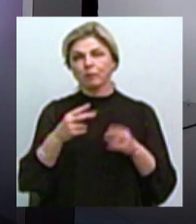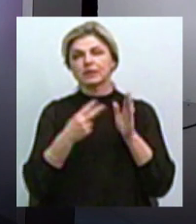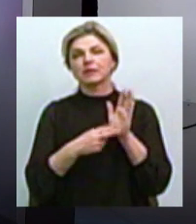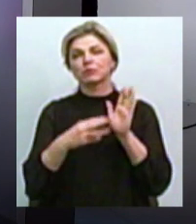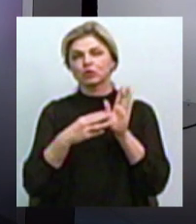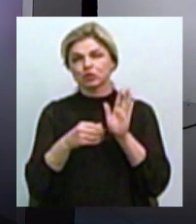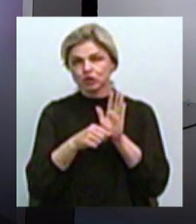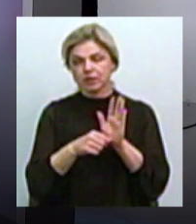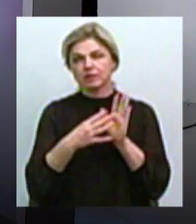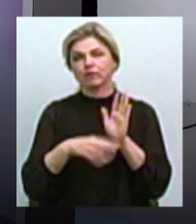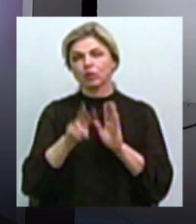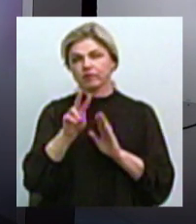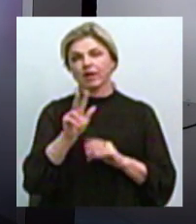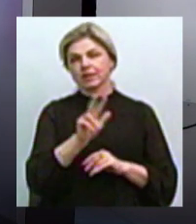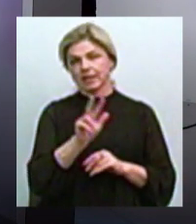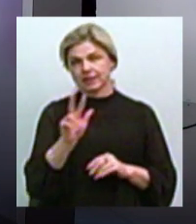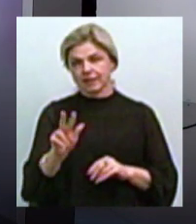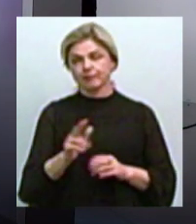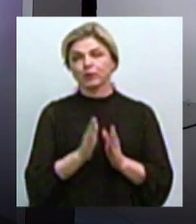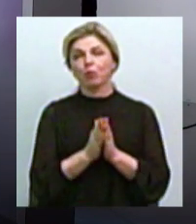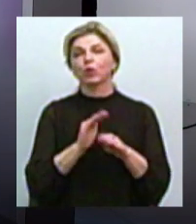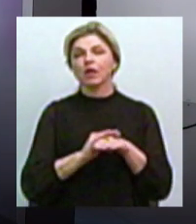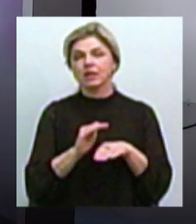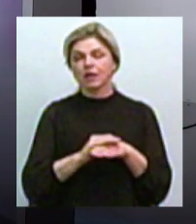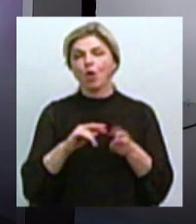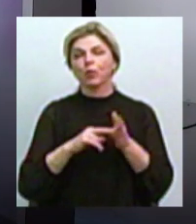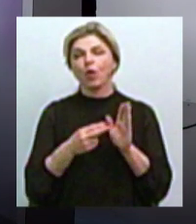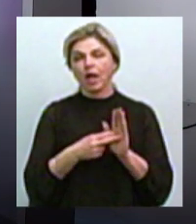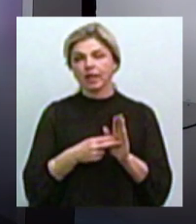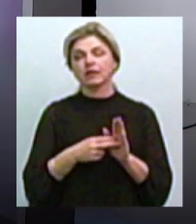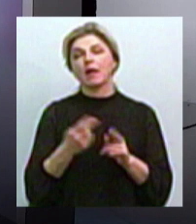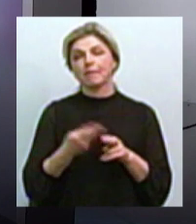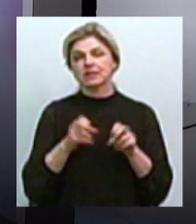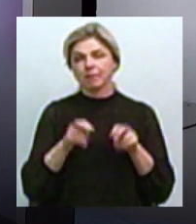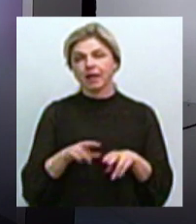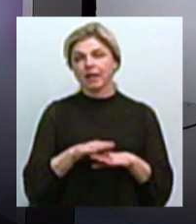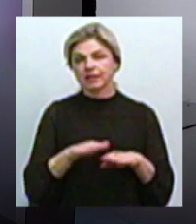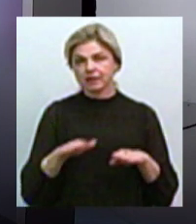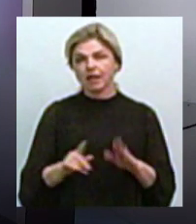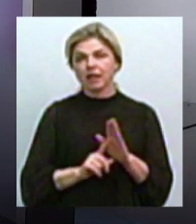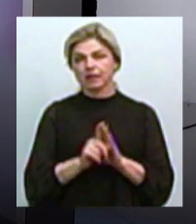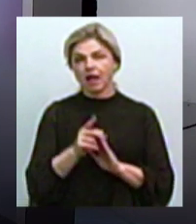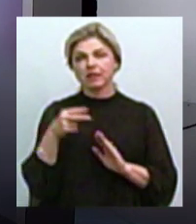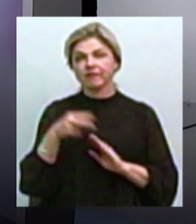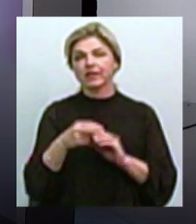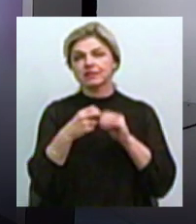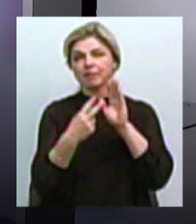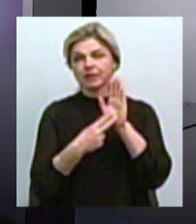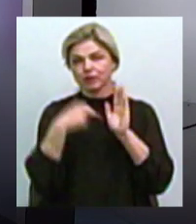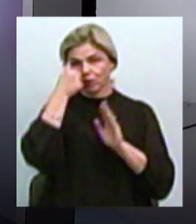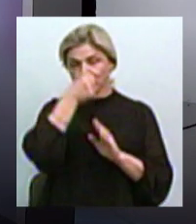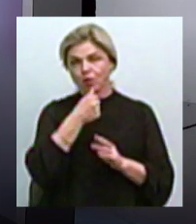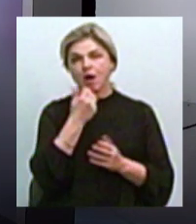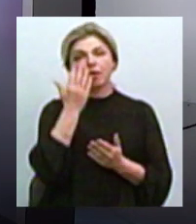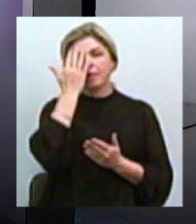76 92 33. Тетяна, будь ласка, проєкт «Безпека дитини» стартував у 2017 році. З якою